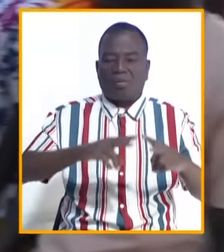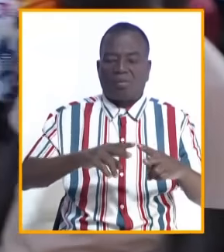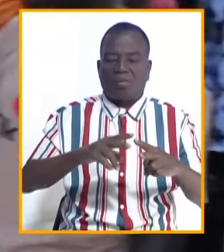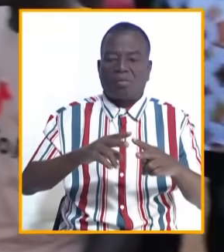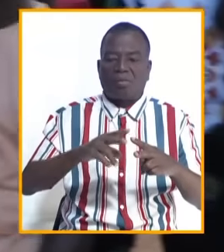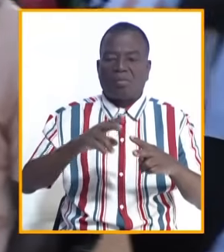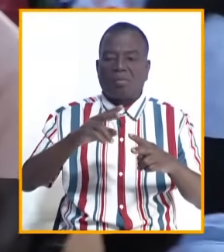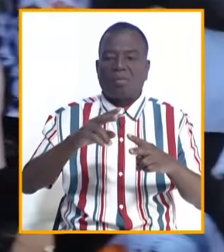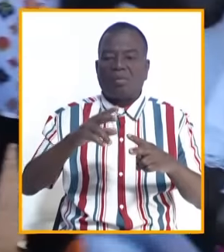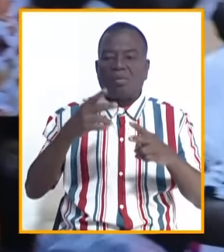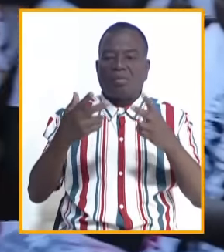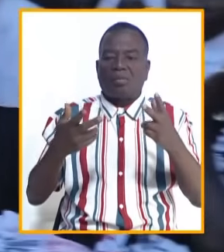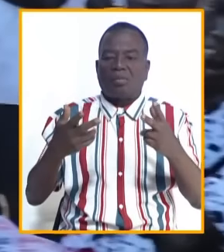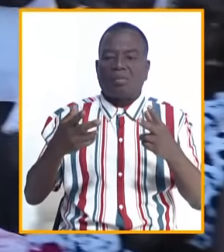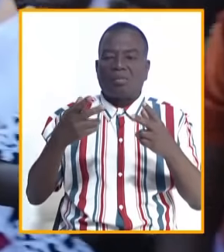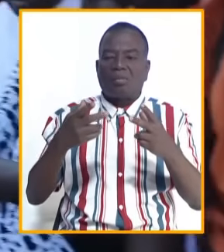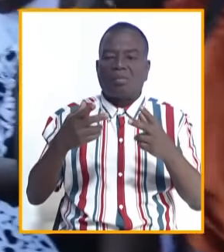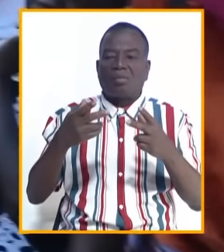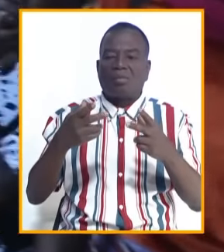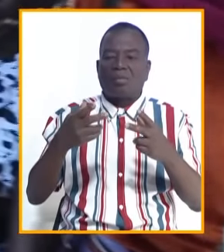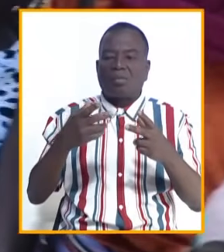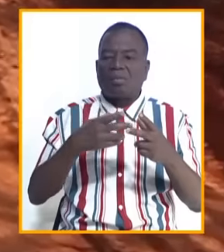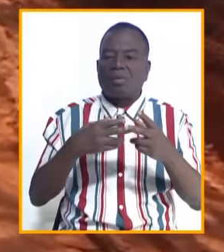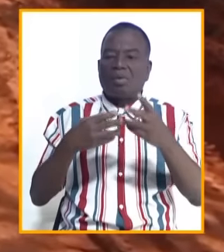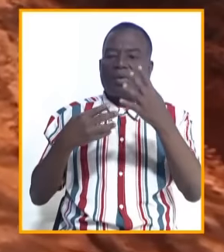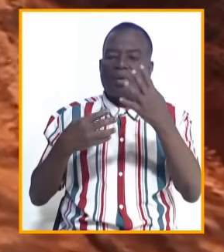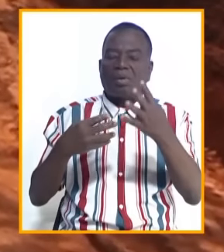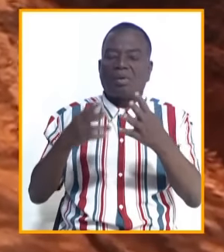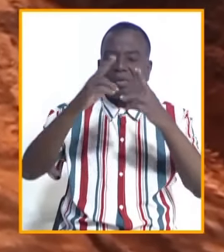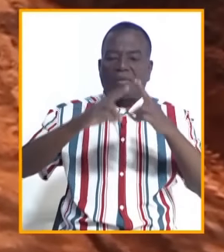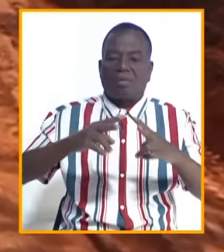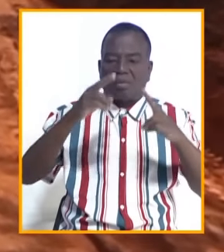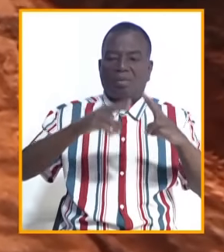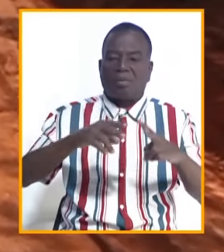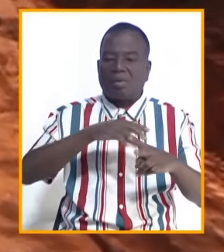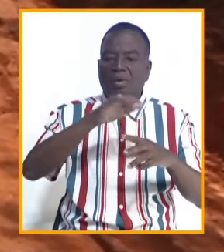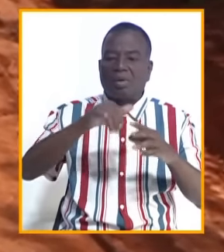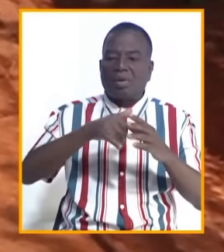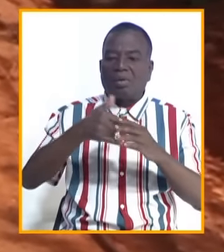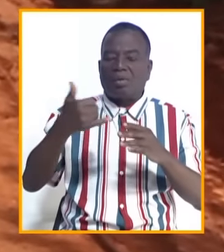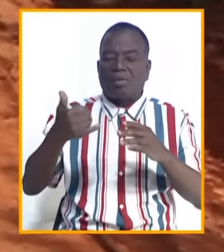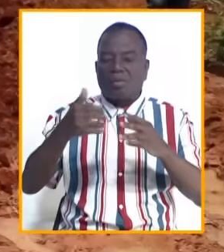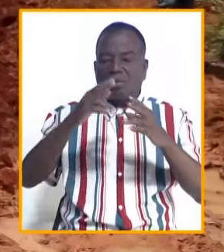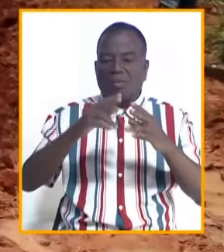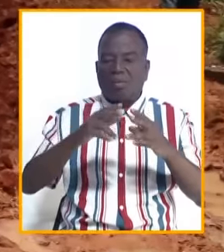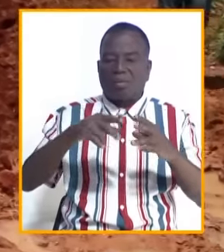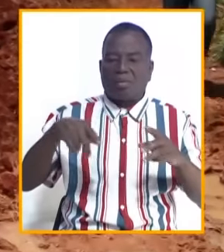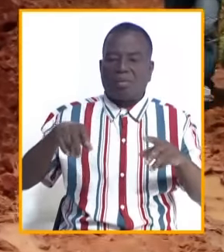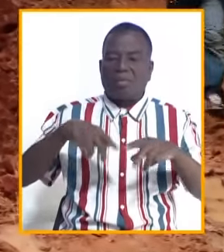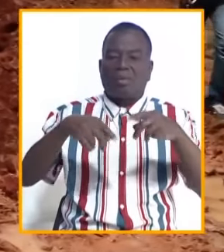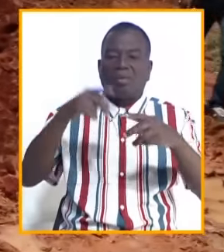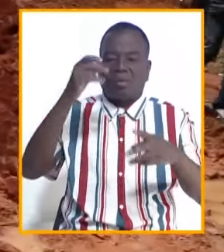Gogogué, Louobois, Tokwa-Maninkro et Dubogué, ainsi que Tapeguia, vont eux aussi bénéficier de travaux